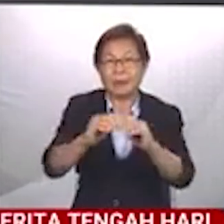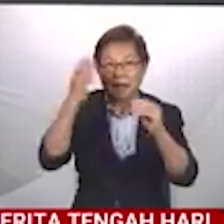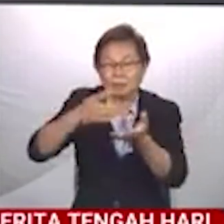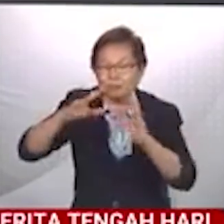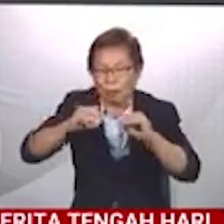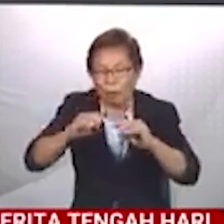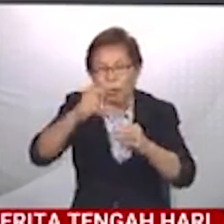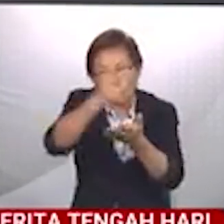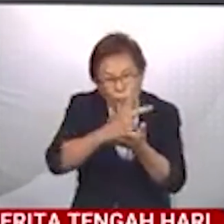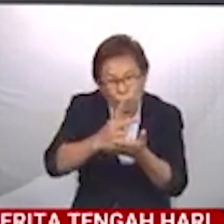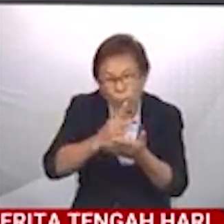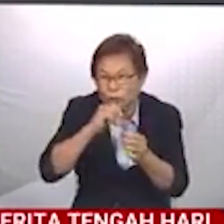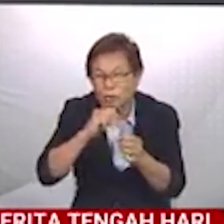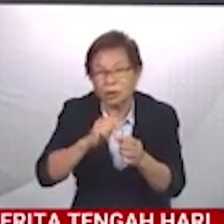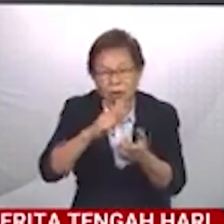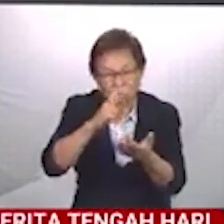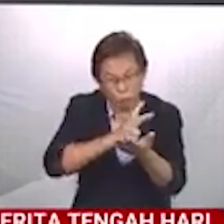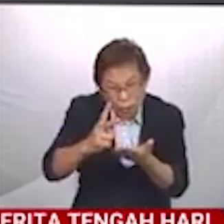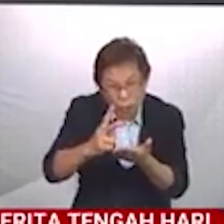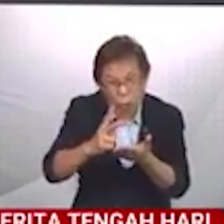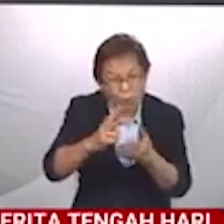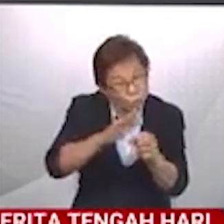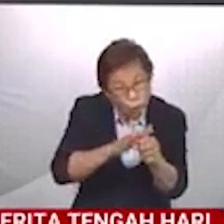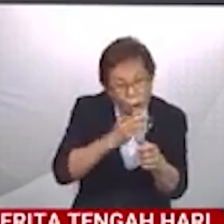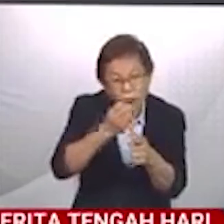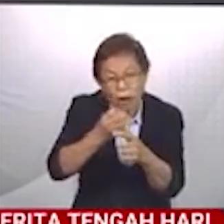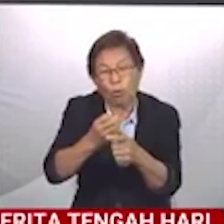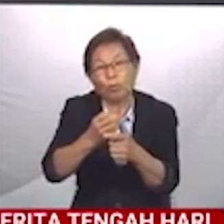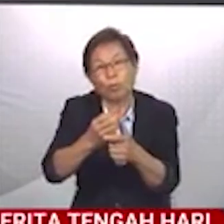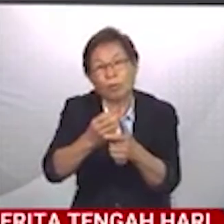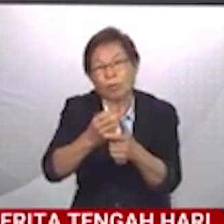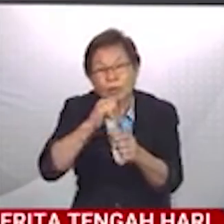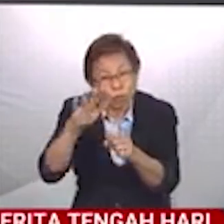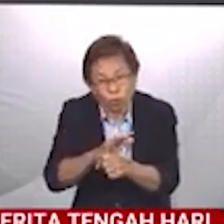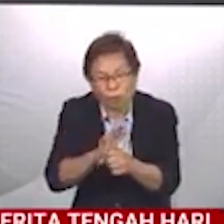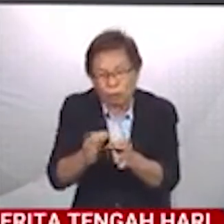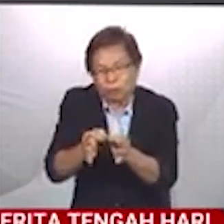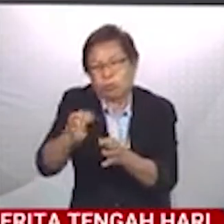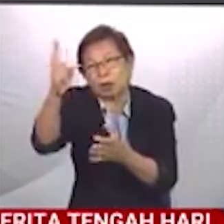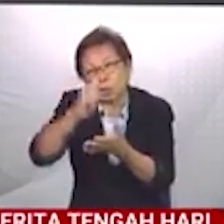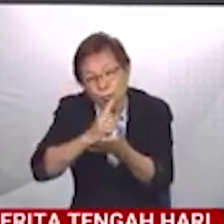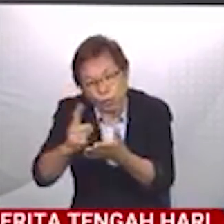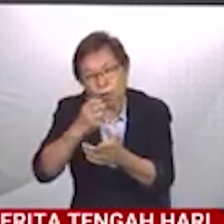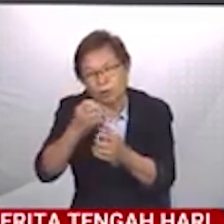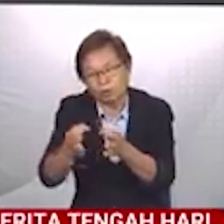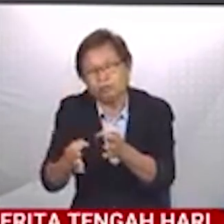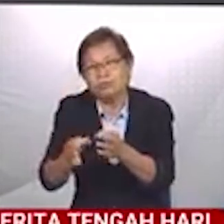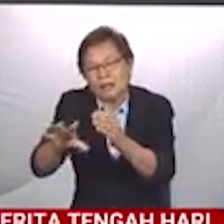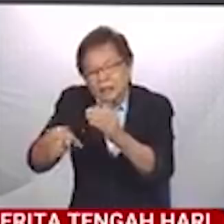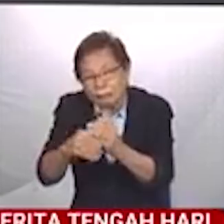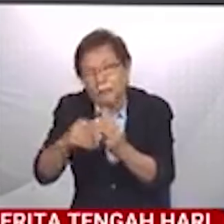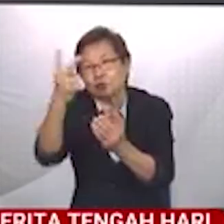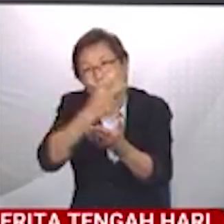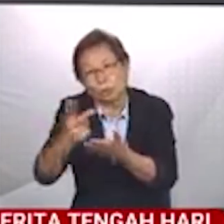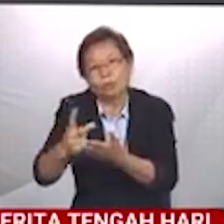memadai atau perlu kita lanjutkan untuk tempoh seminggu ataupun 2 minggu daripada tarikh tamatnya